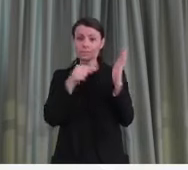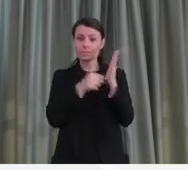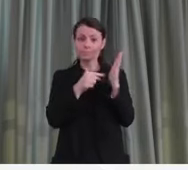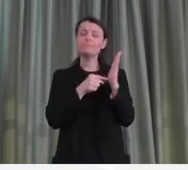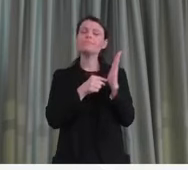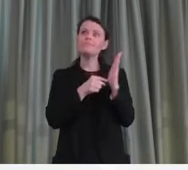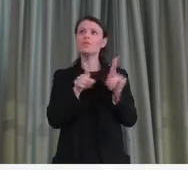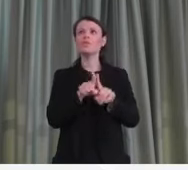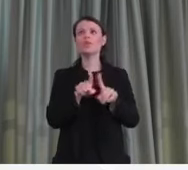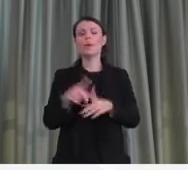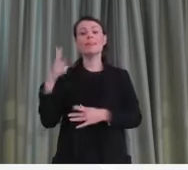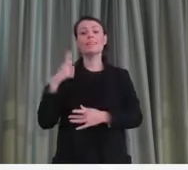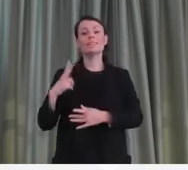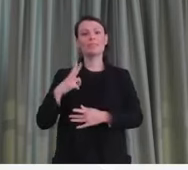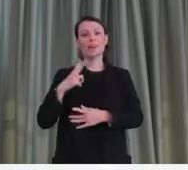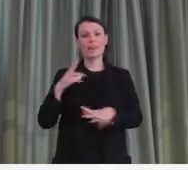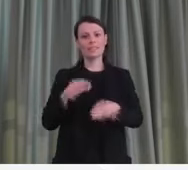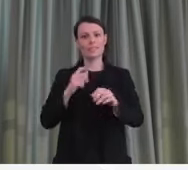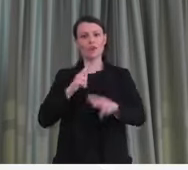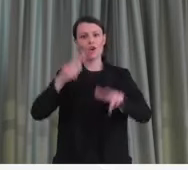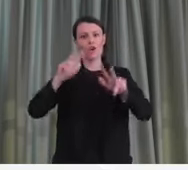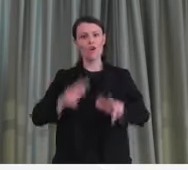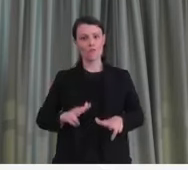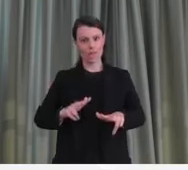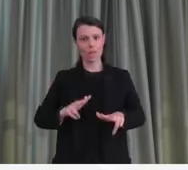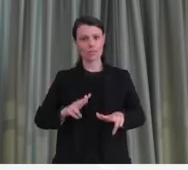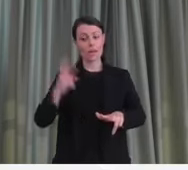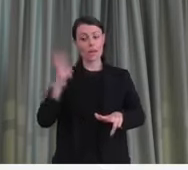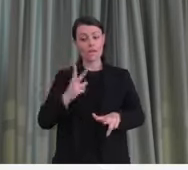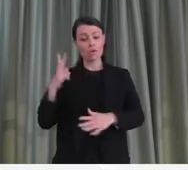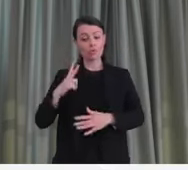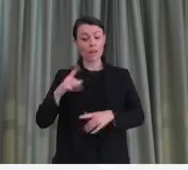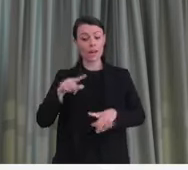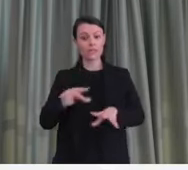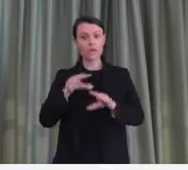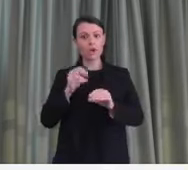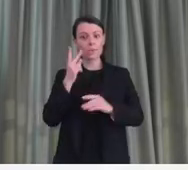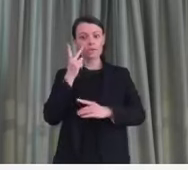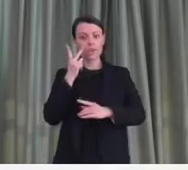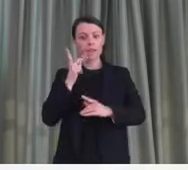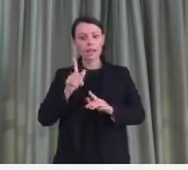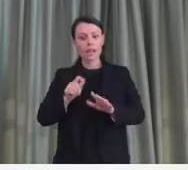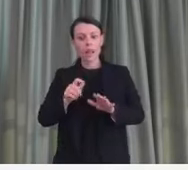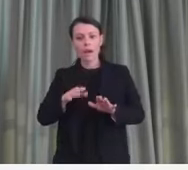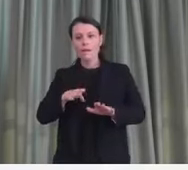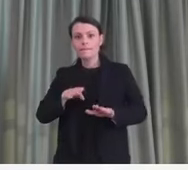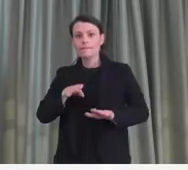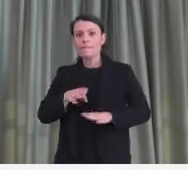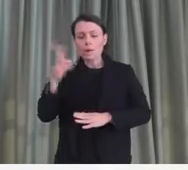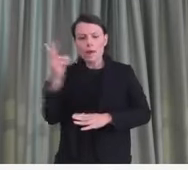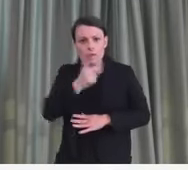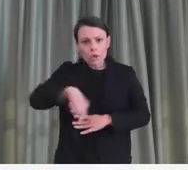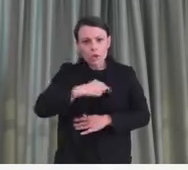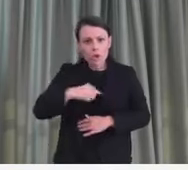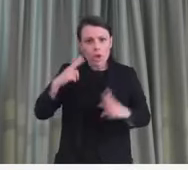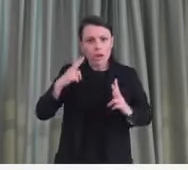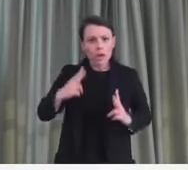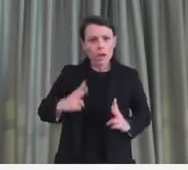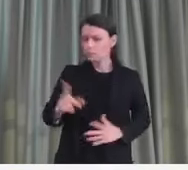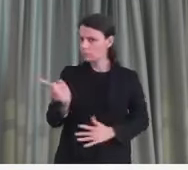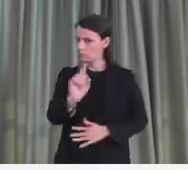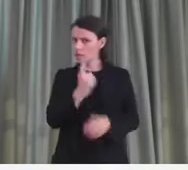speranza che diventa qualcosa di più anche se non dobbiamo in alcun modo abbassare la guardia e dobbiamo continuare